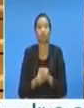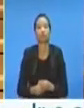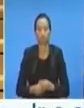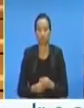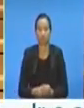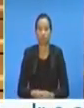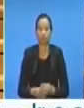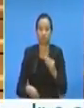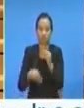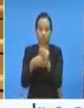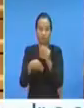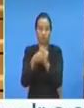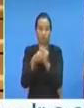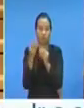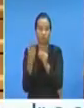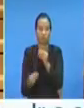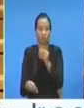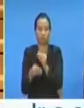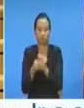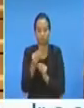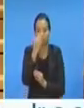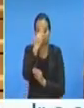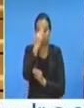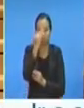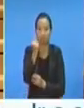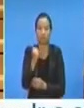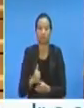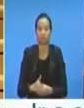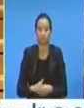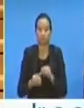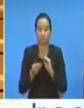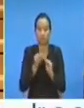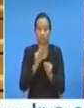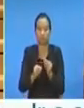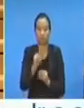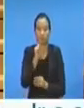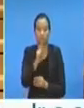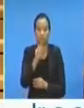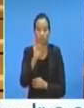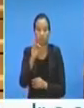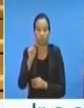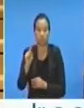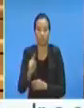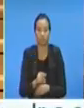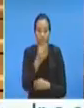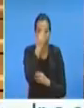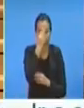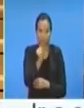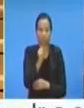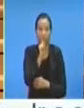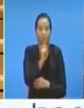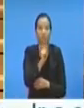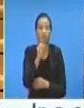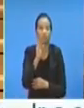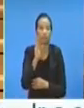ครับทำไมจะต้องเป็นหมายเลข191แล้วทำไมต้องเป็นหมายเลขเดียว